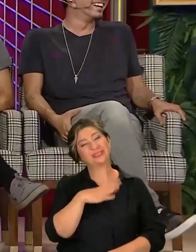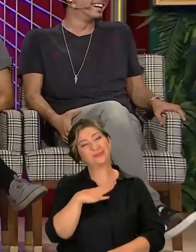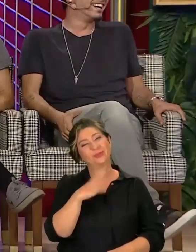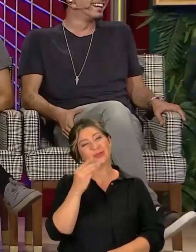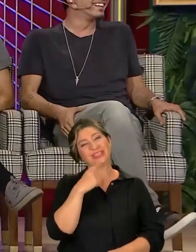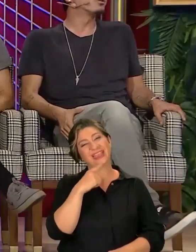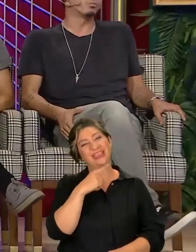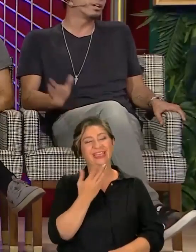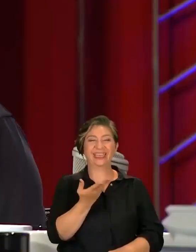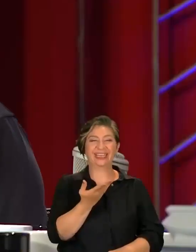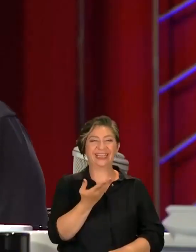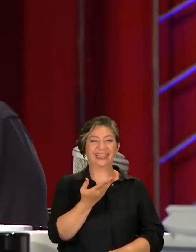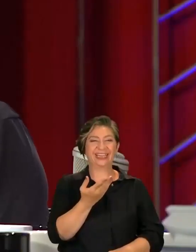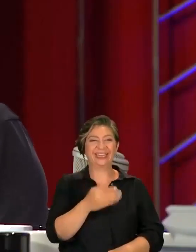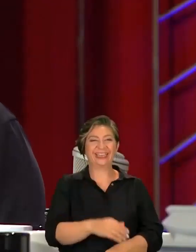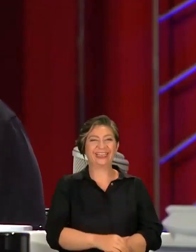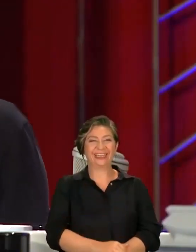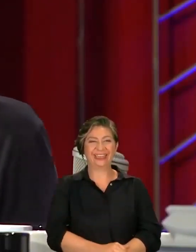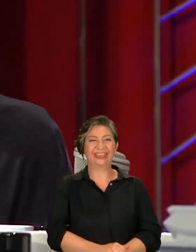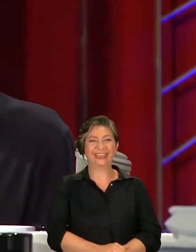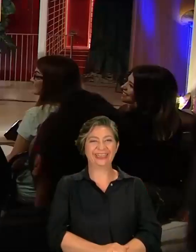çok hoşlarına gider.